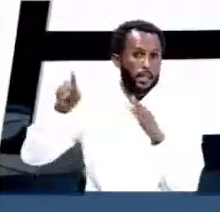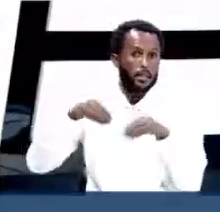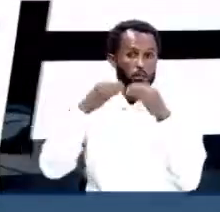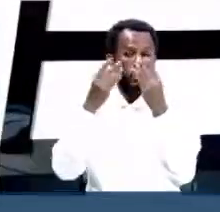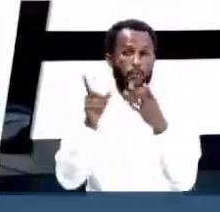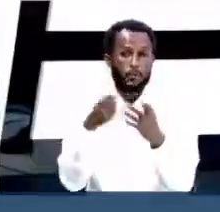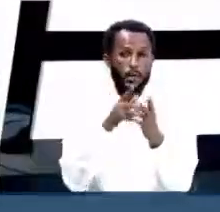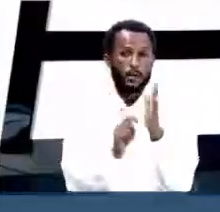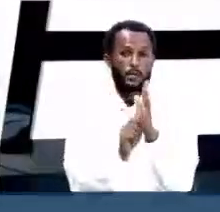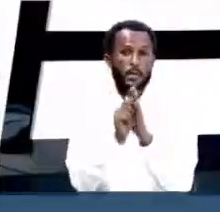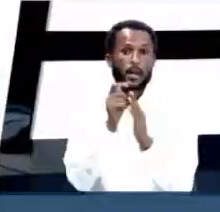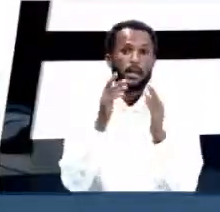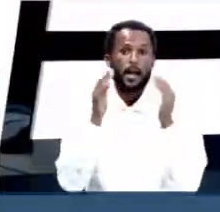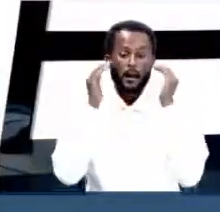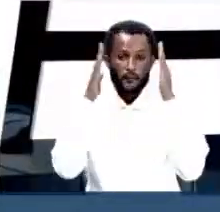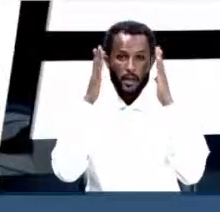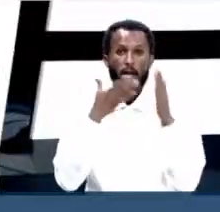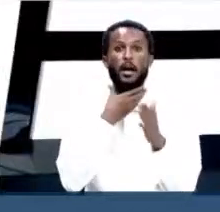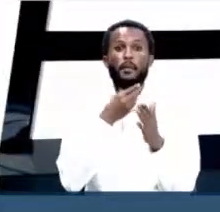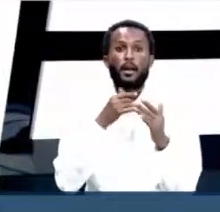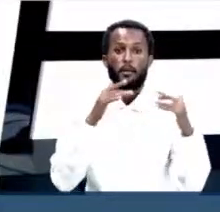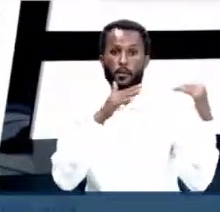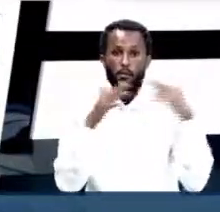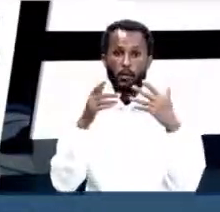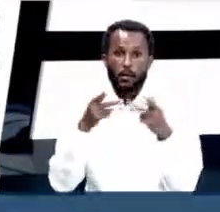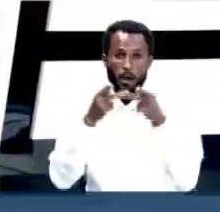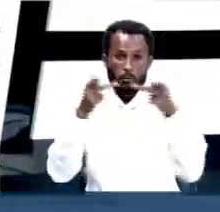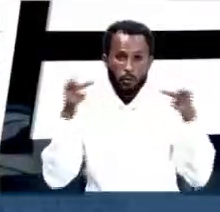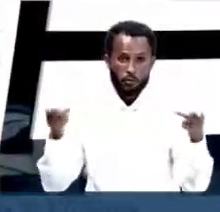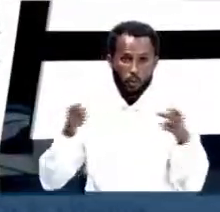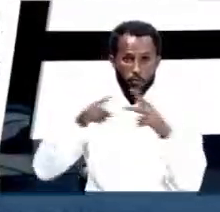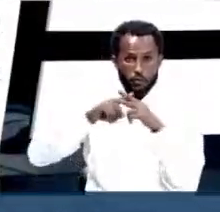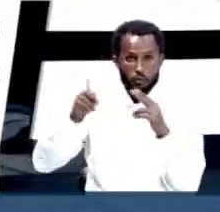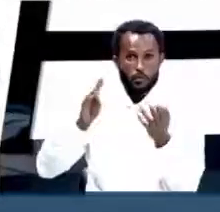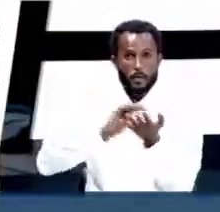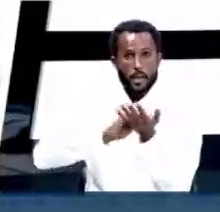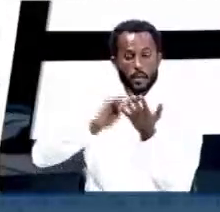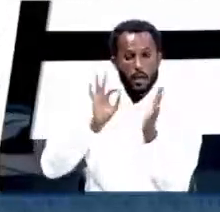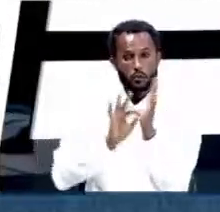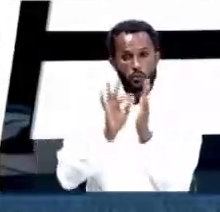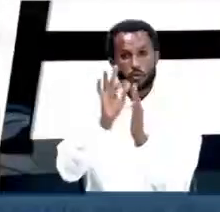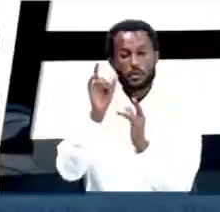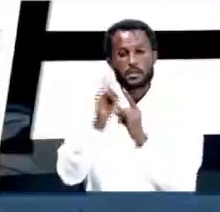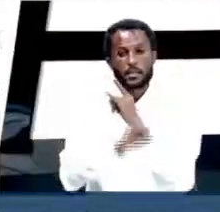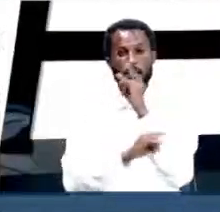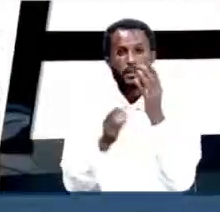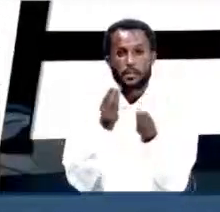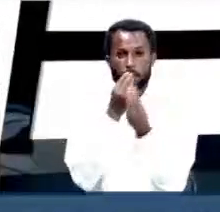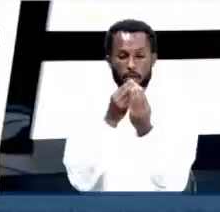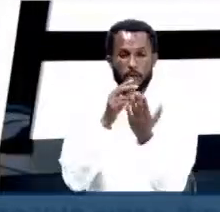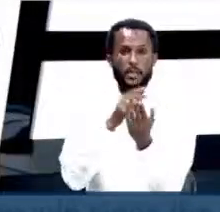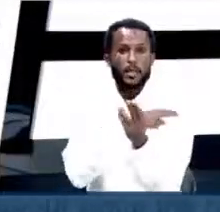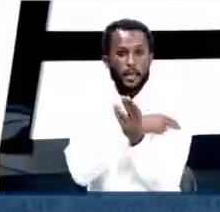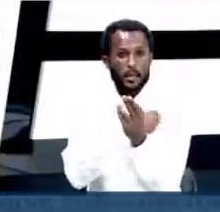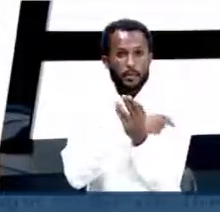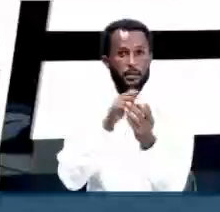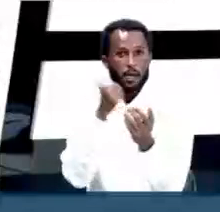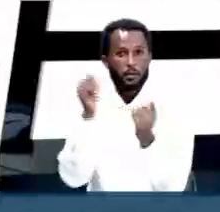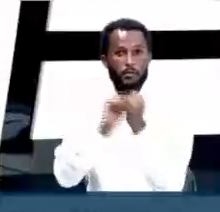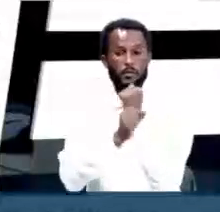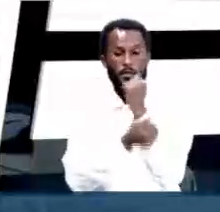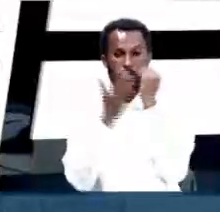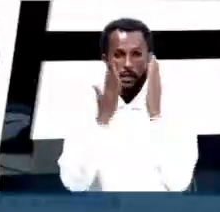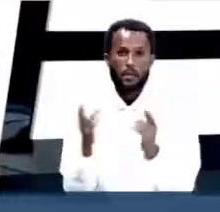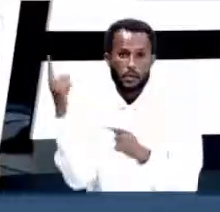ኣብ ትግራይ ዓፋርን ኣምሓራን ብሰንኪ ኩናት ካብ መረበቶም ዝተመዛበሉ ብሚልዮናት ዝቕፅሩ ዜጋታት ንምግቢ ሕክምናን ካልኦት መሰረታዊ